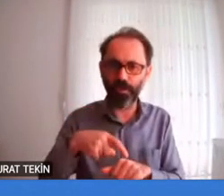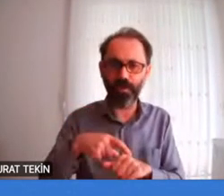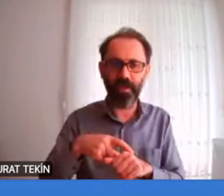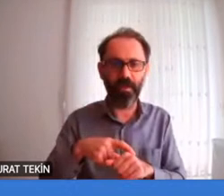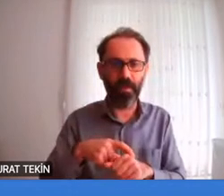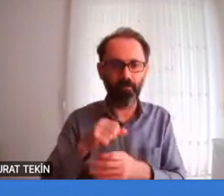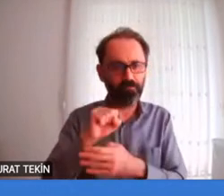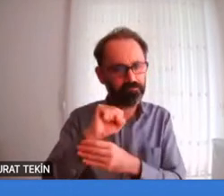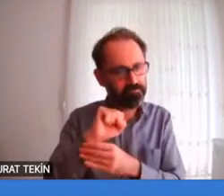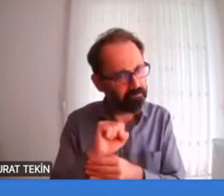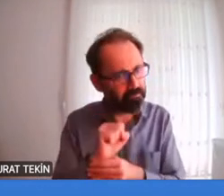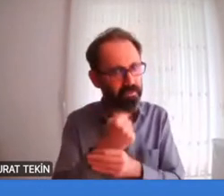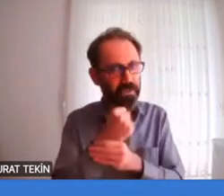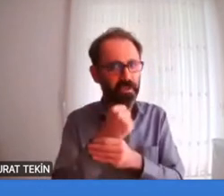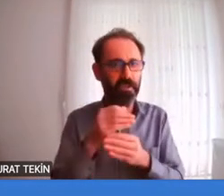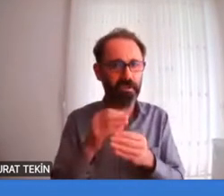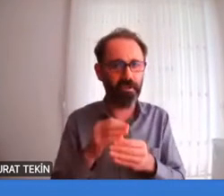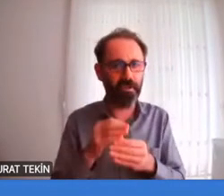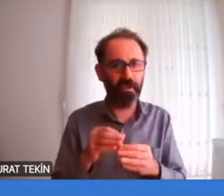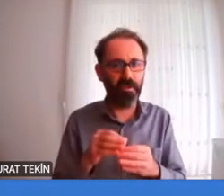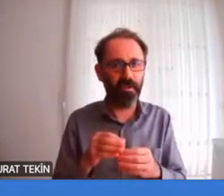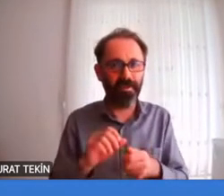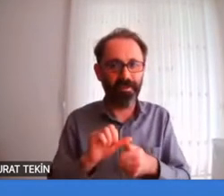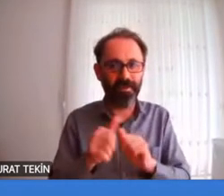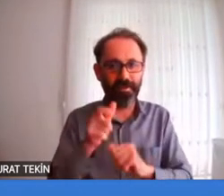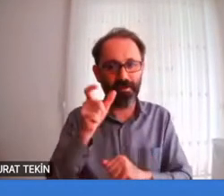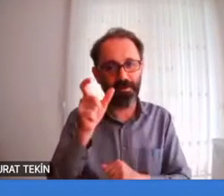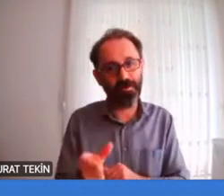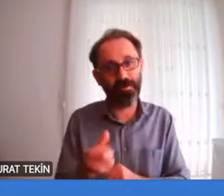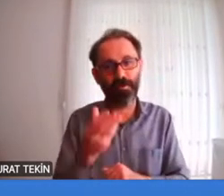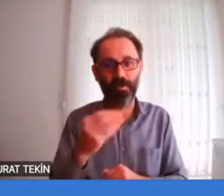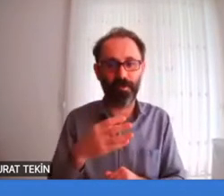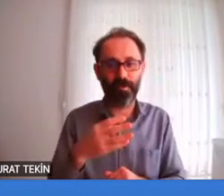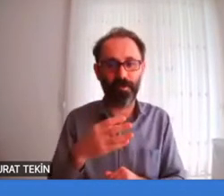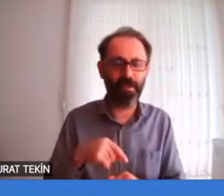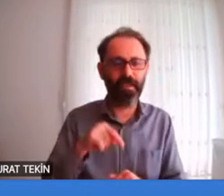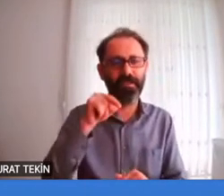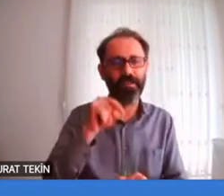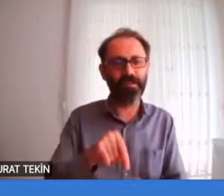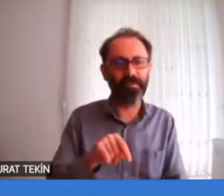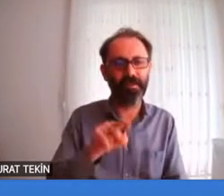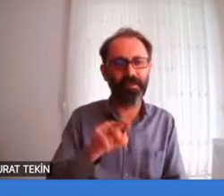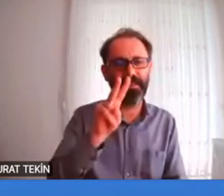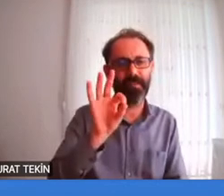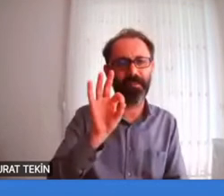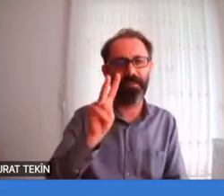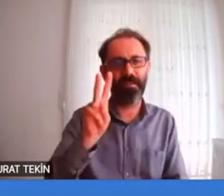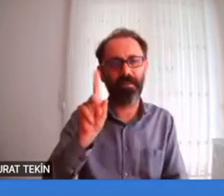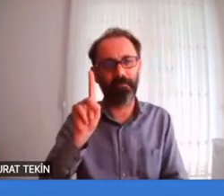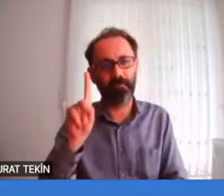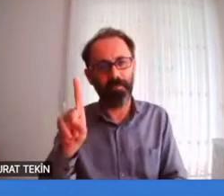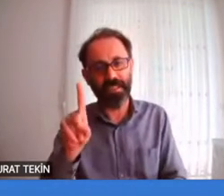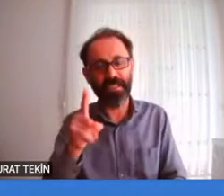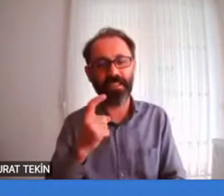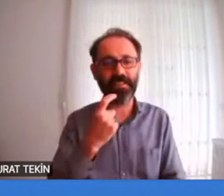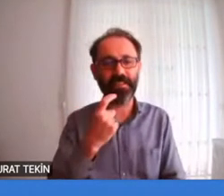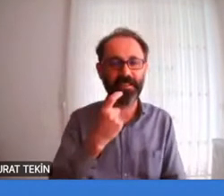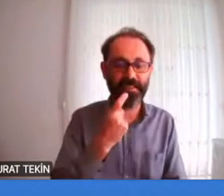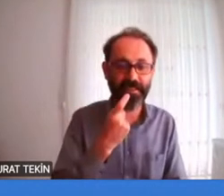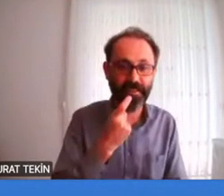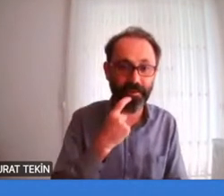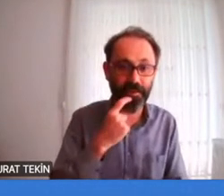evet ben de buralarda olacağım demiştim. Şimdi 2021 Avrupa Şampiyonası'na hazırlanıyoruz. İnanıp